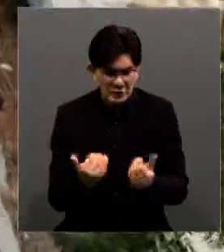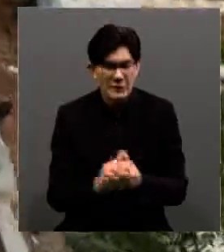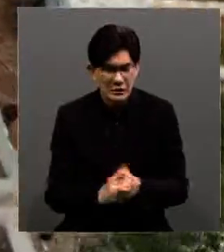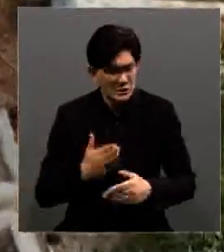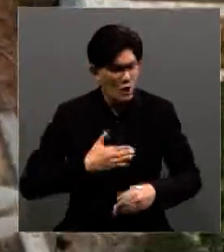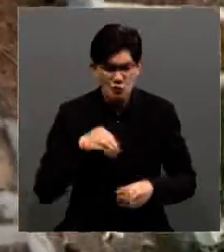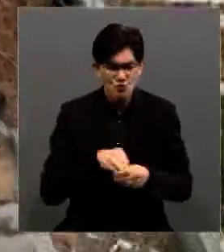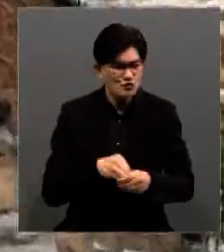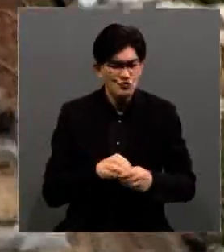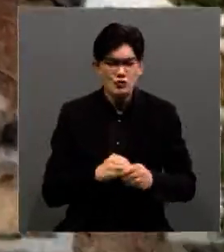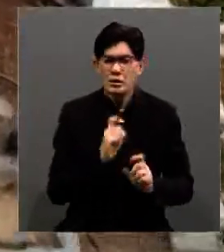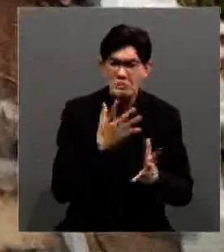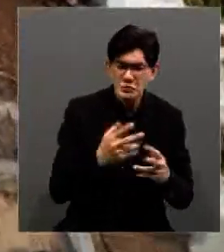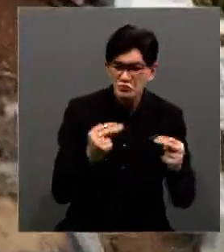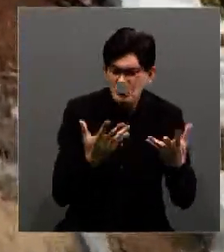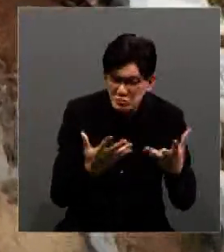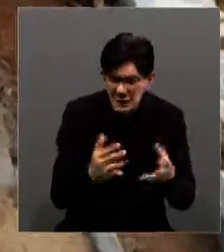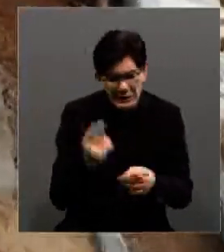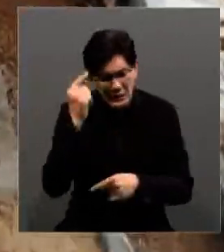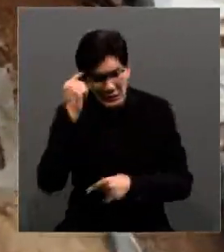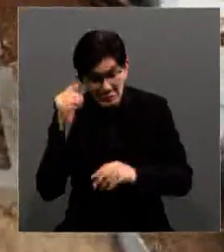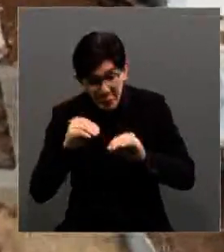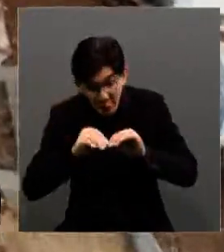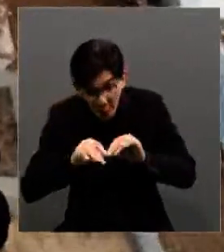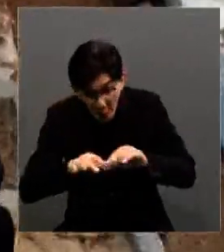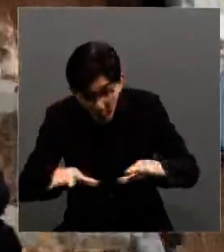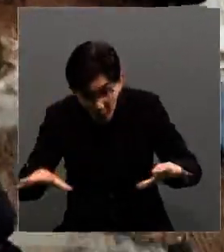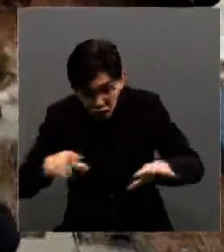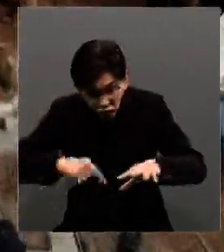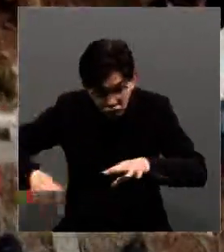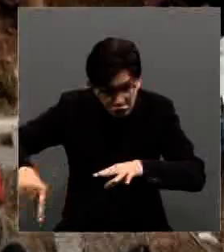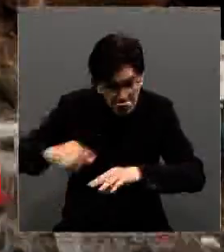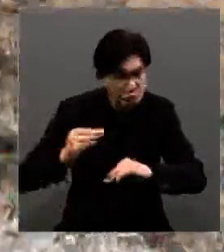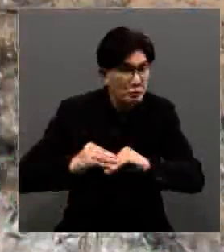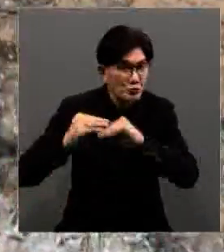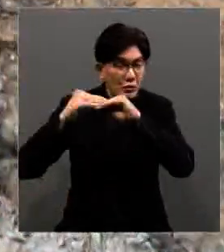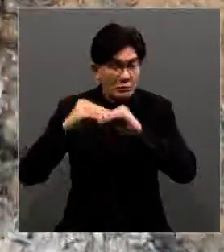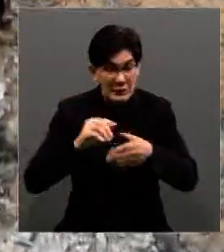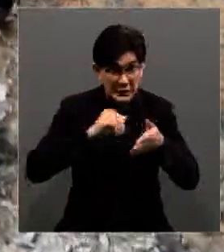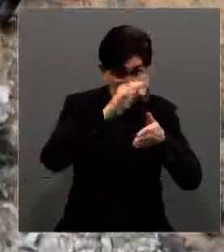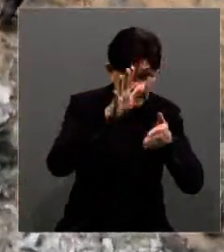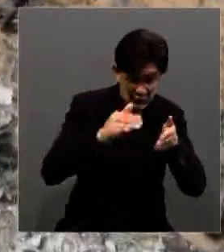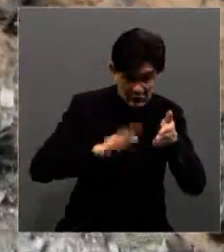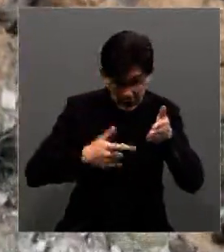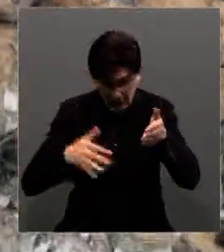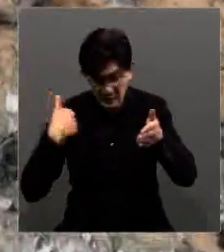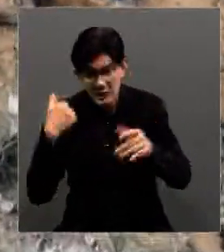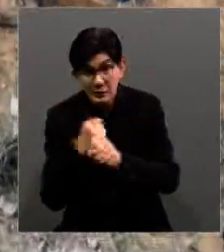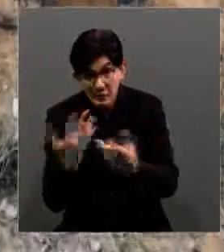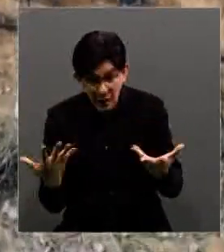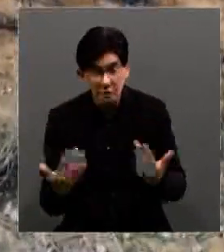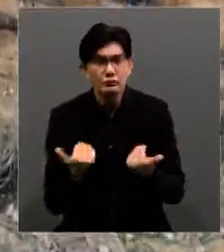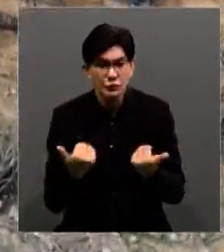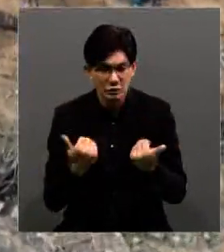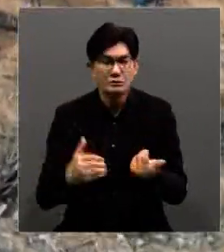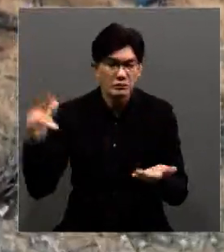ที่ตงนี้ก็ปลอดภัยดีแต่ว่าอย่าลืมว่าแนวโน้มมันกำลังขยายตัวนะมันรอบทิศทางจริงๆทางเหนือก็มาแล้วนะเพราะฉะนั้นเนี่ยตรง